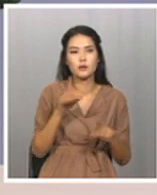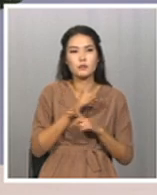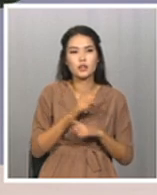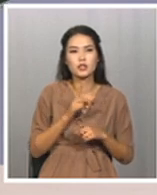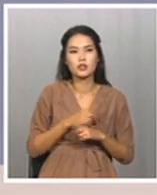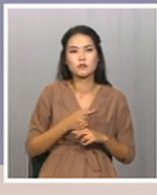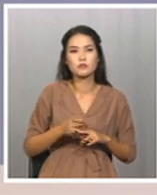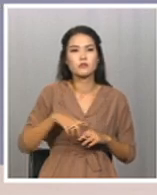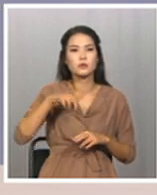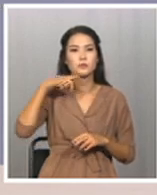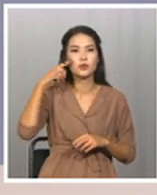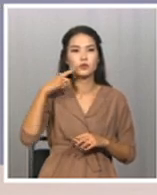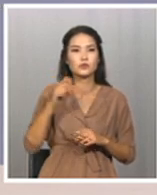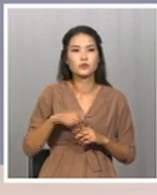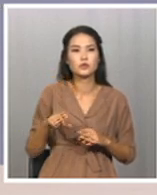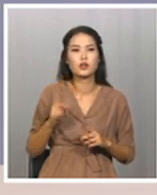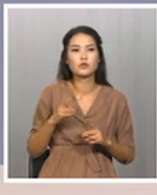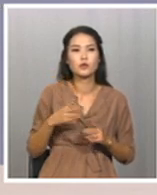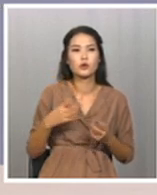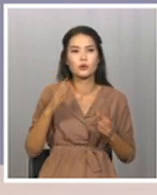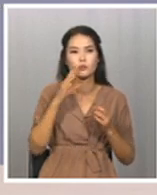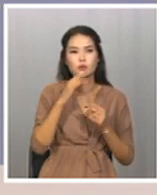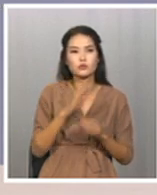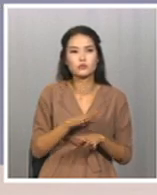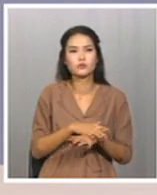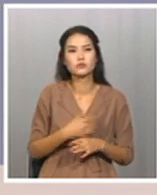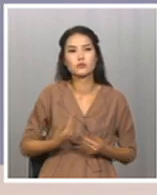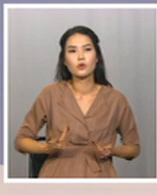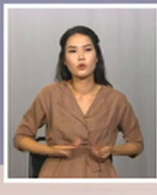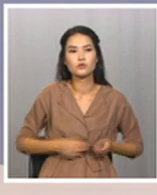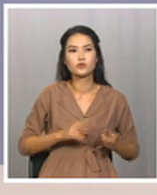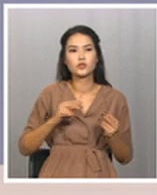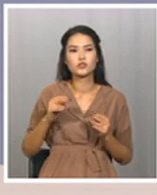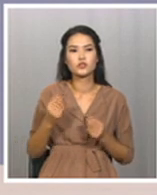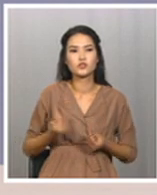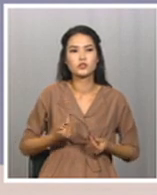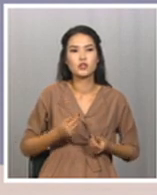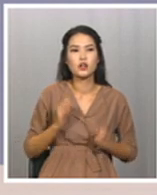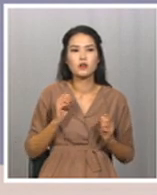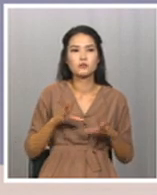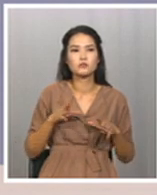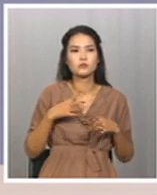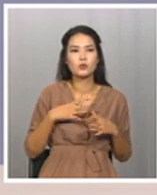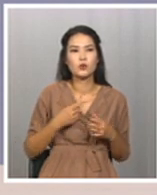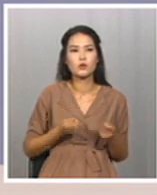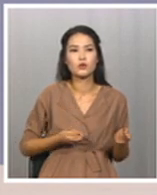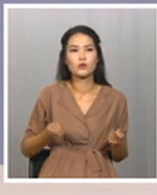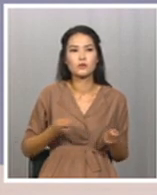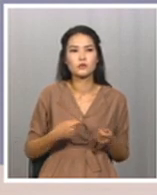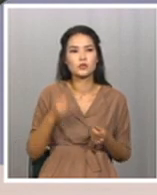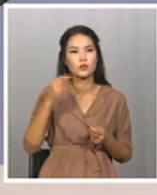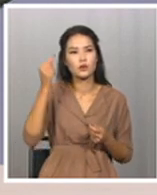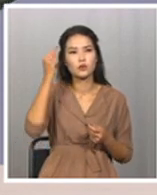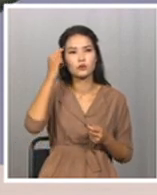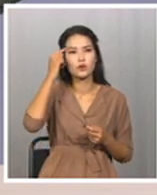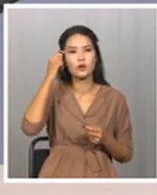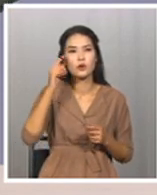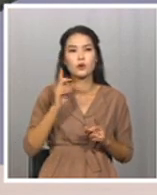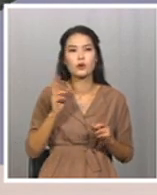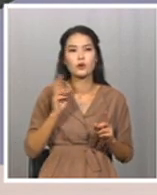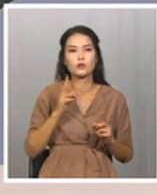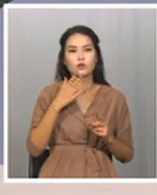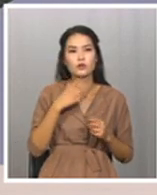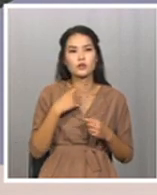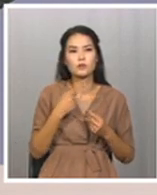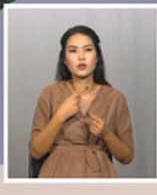совсем молодые люди, которые могли прожить долгую и счастливую жизнь. Вряд ли, руководствуясь разумом, кто-нибудь бы выбрал себе такой